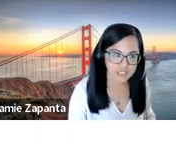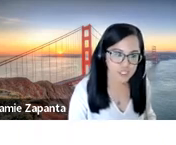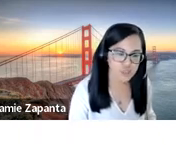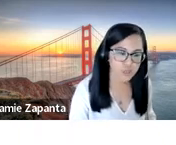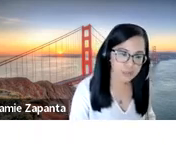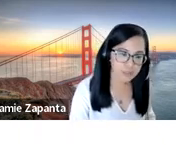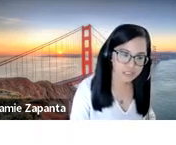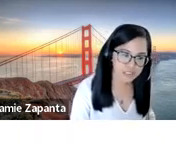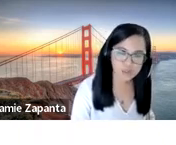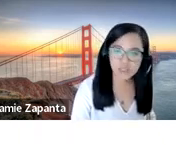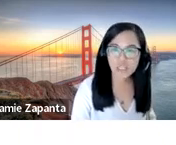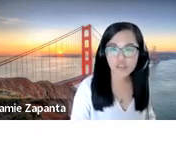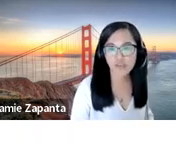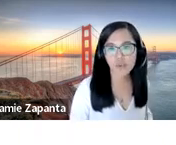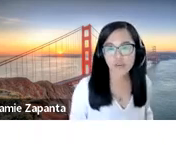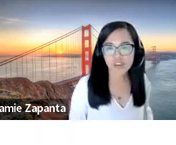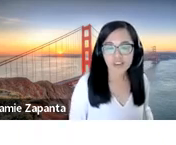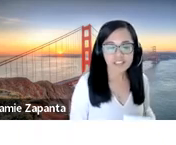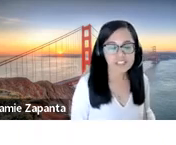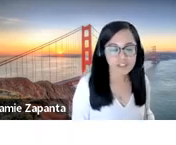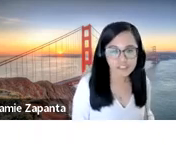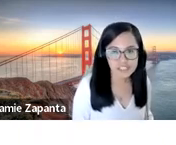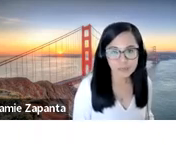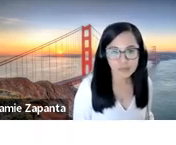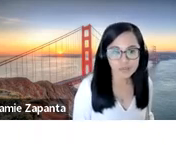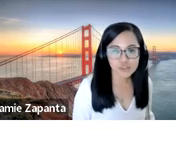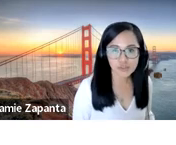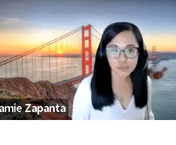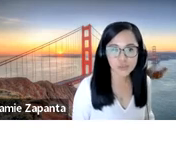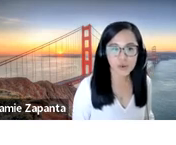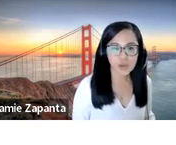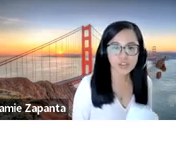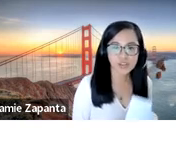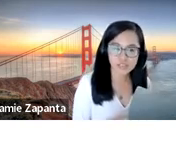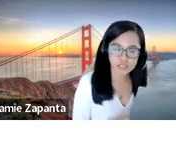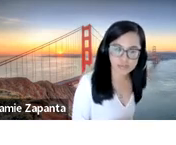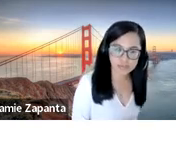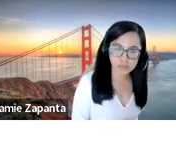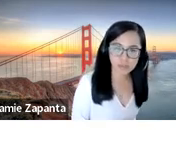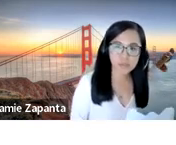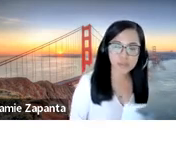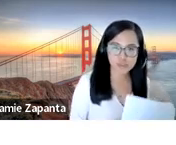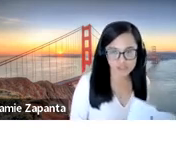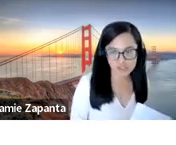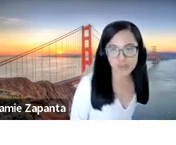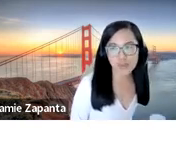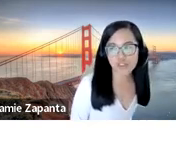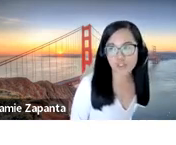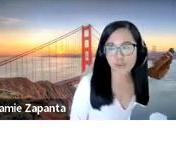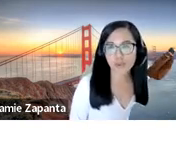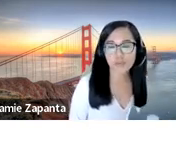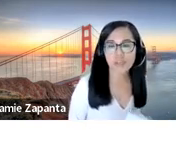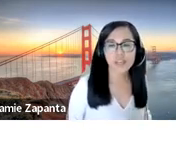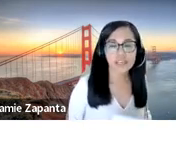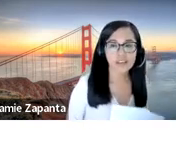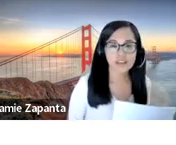The workability three and four is very similar to the TPP program the transition partnership